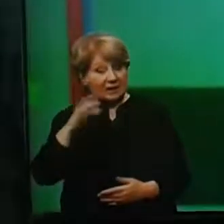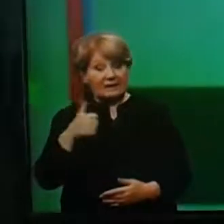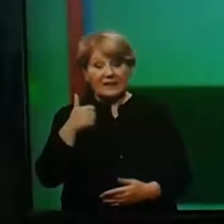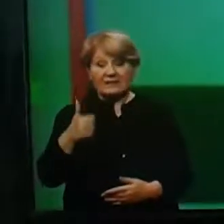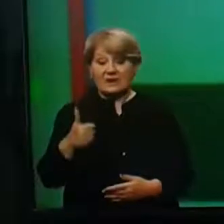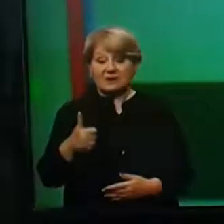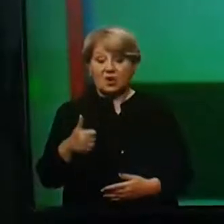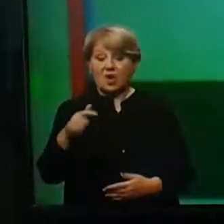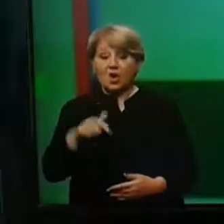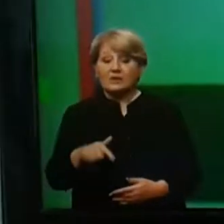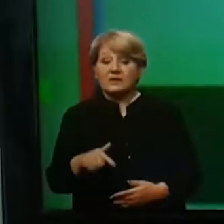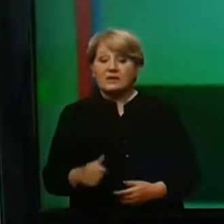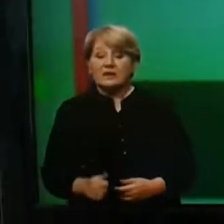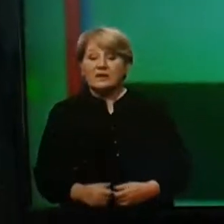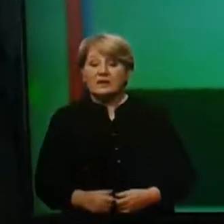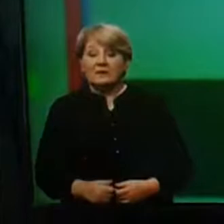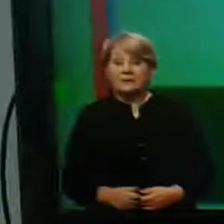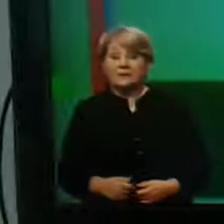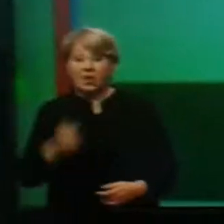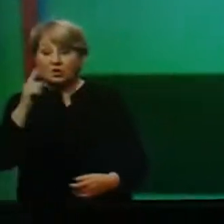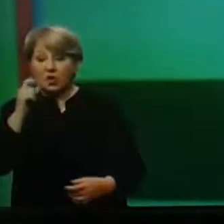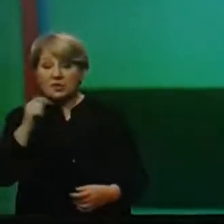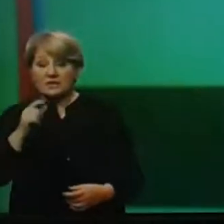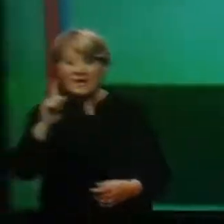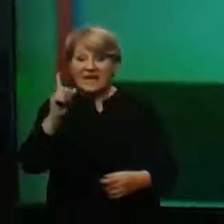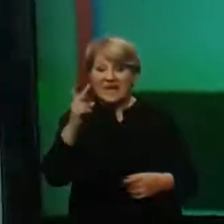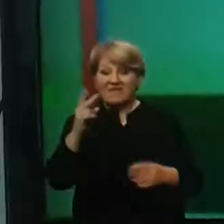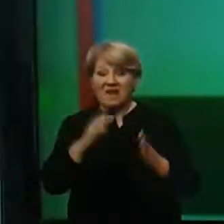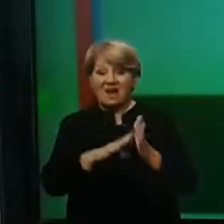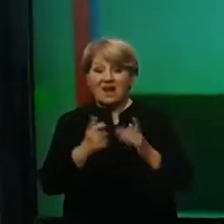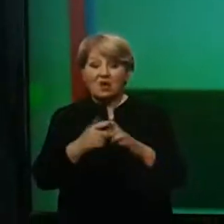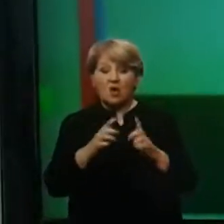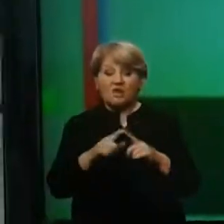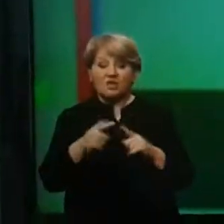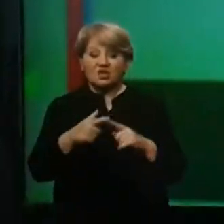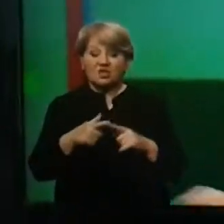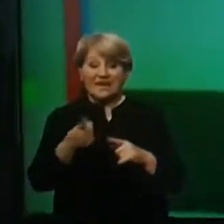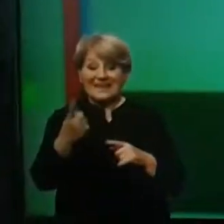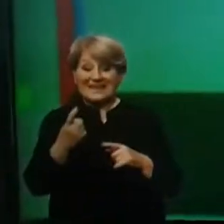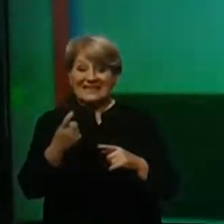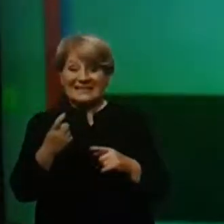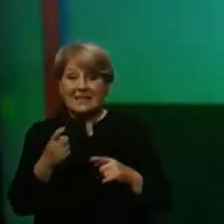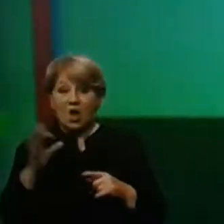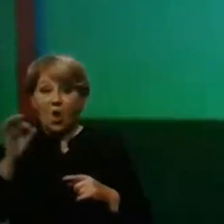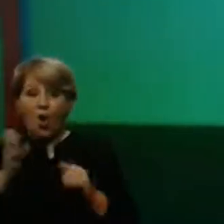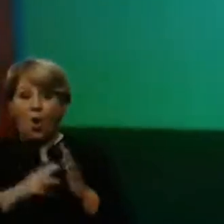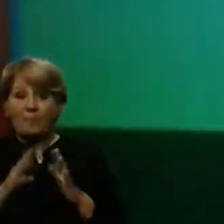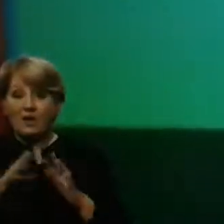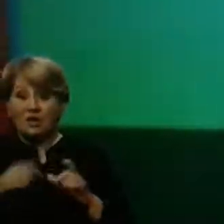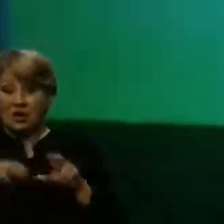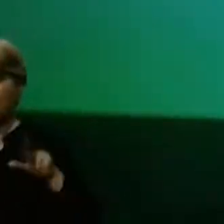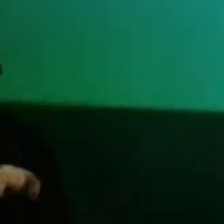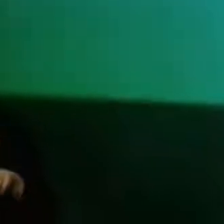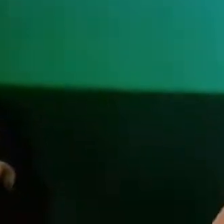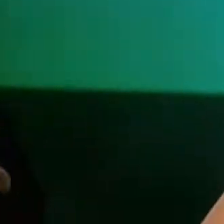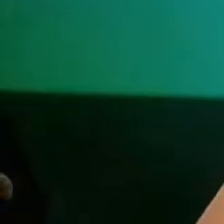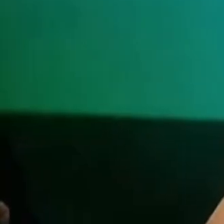Jedno od njih je i od oca Ivana Kovačića iz Omiša, koji ima